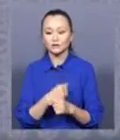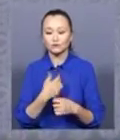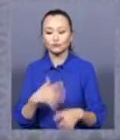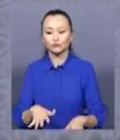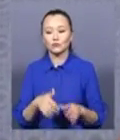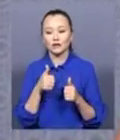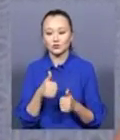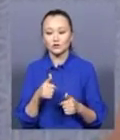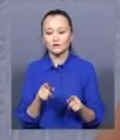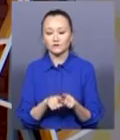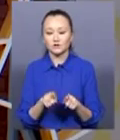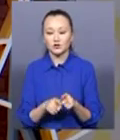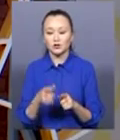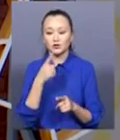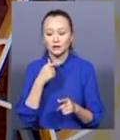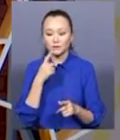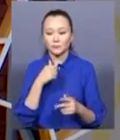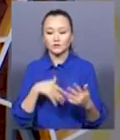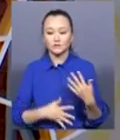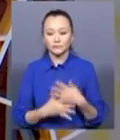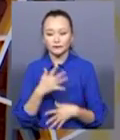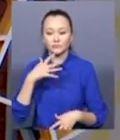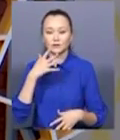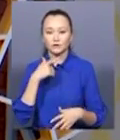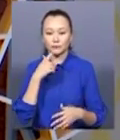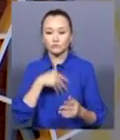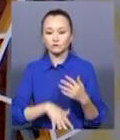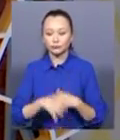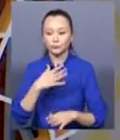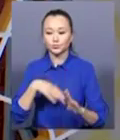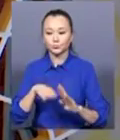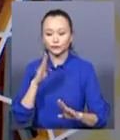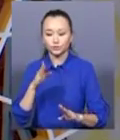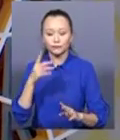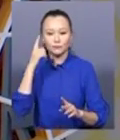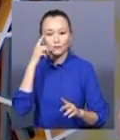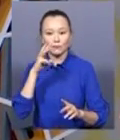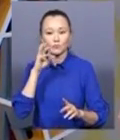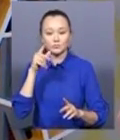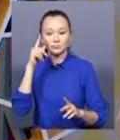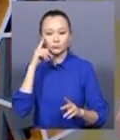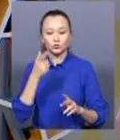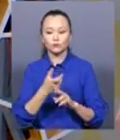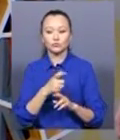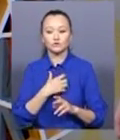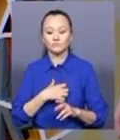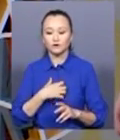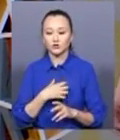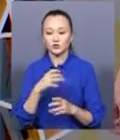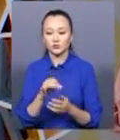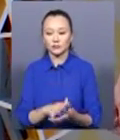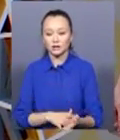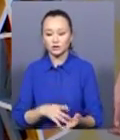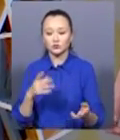Ну, во-первых, все я равно прилив сделала, крови. Стало хорошо. Да, прилив крови будет хорошо, ну, то есть к нашим мозгам, да, то есть это уже очень важно. Ну, и